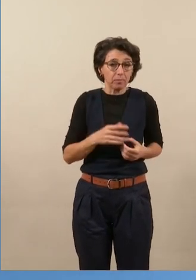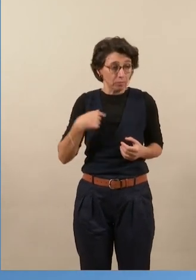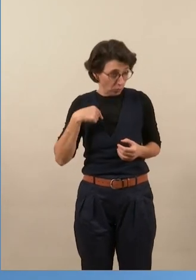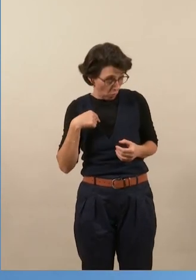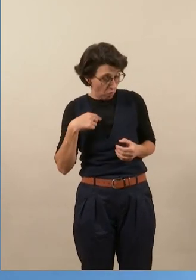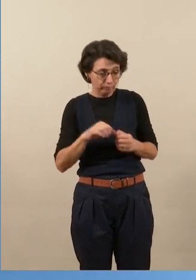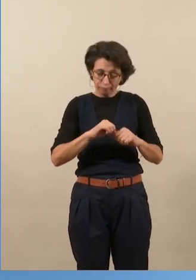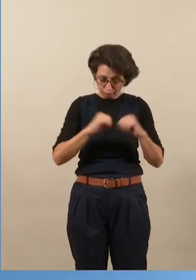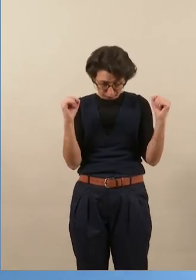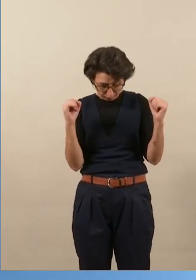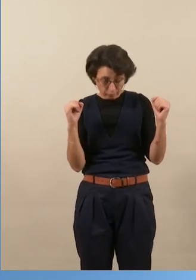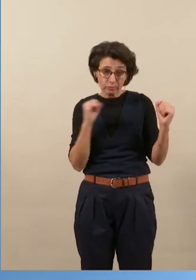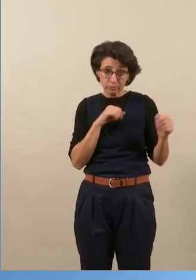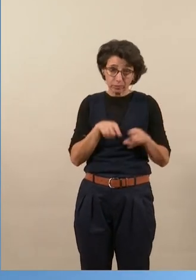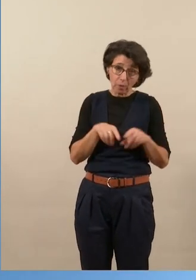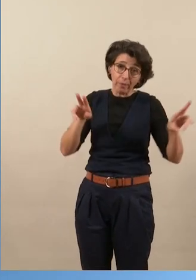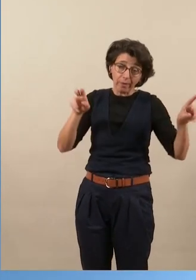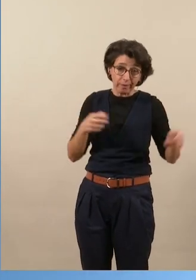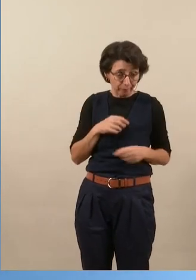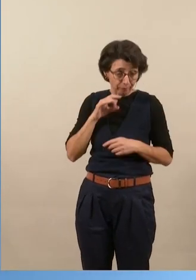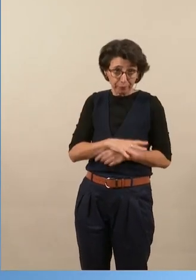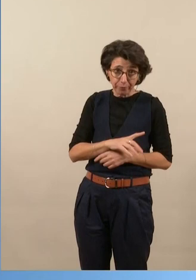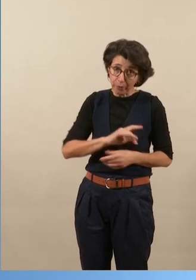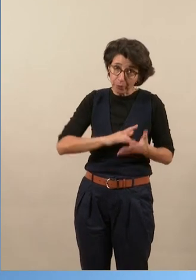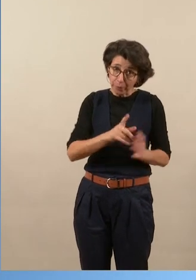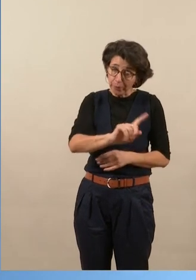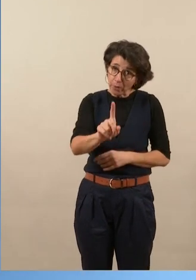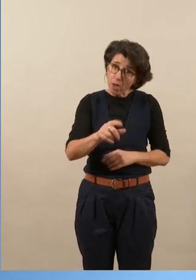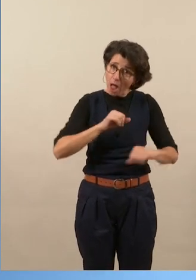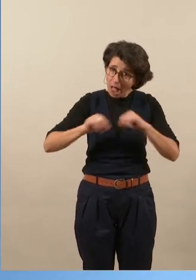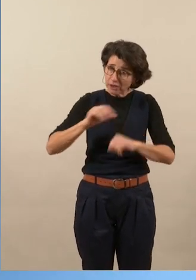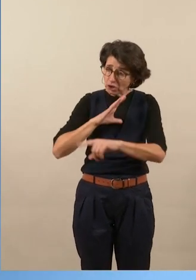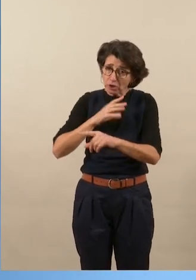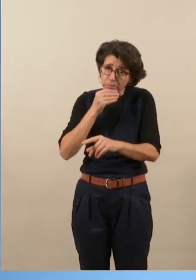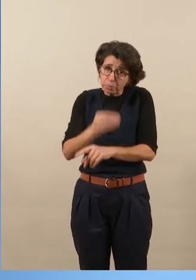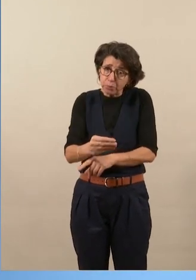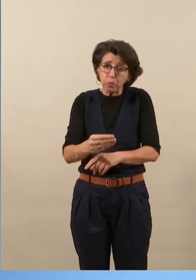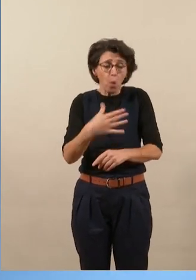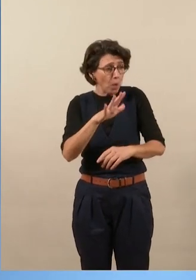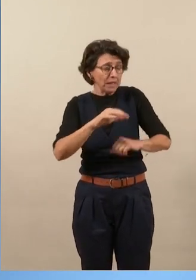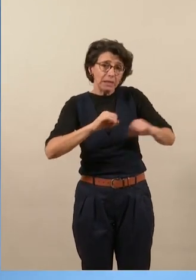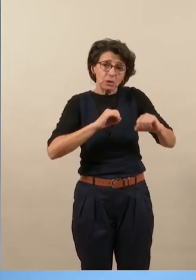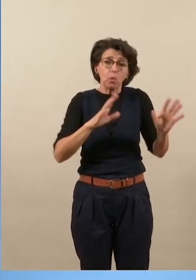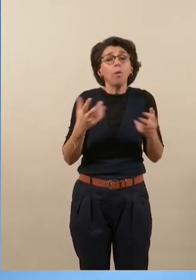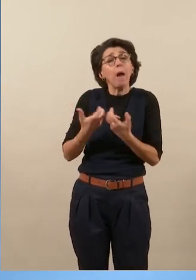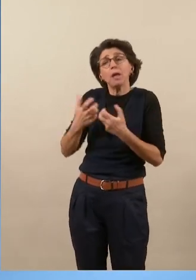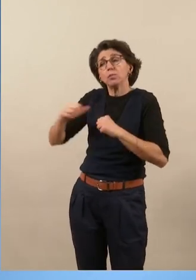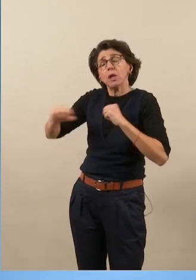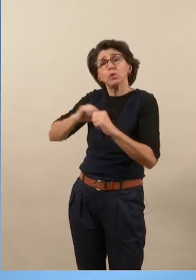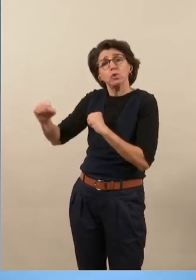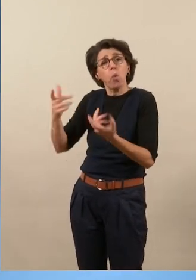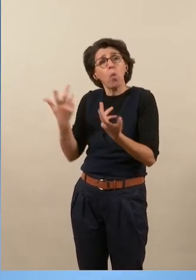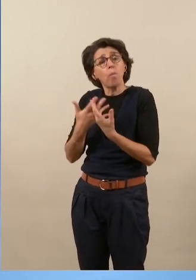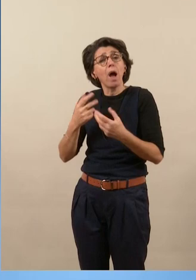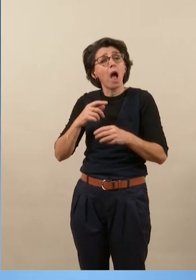semblent justes nous pouvons citer les efforts entrepris par la commune pour limiter la consommation d'énergie dans